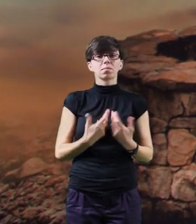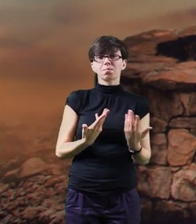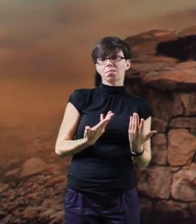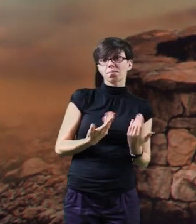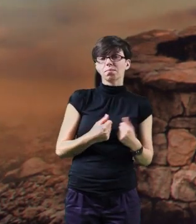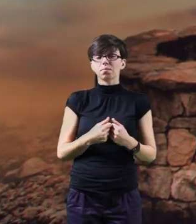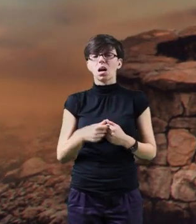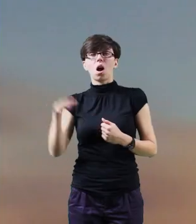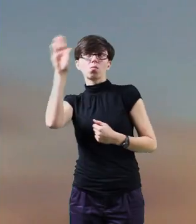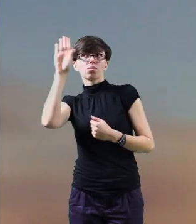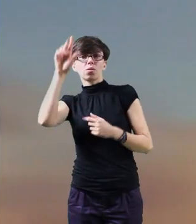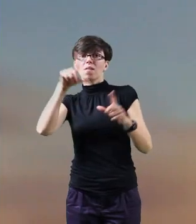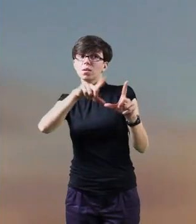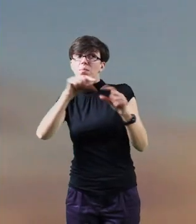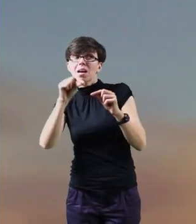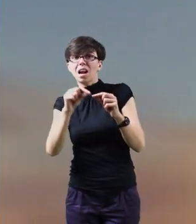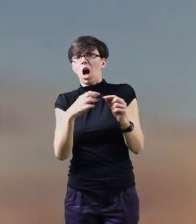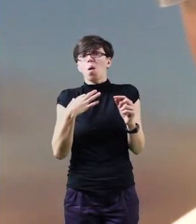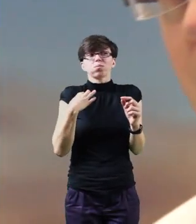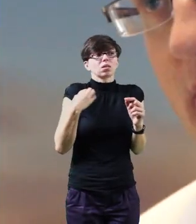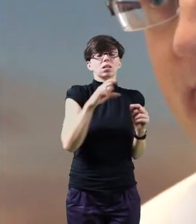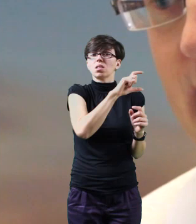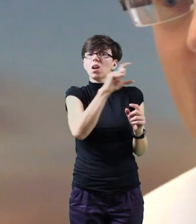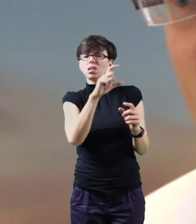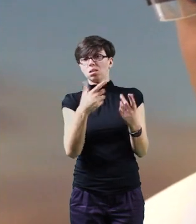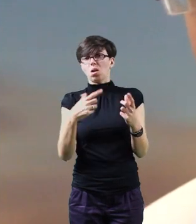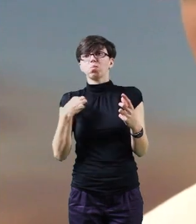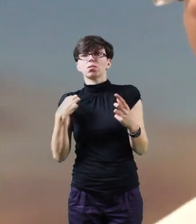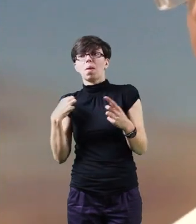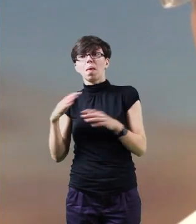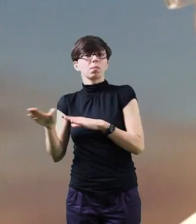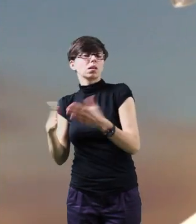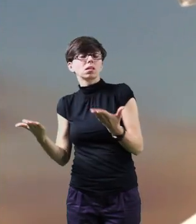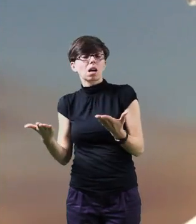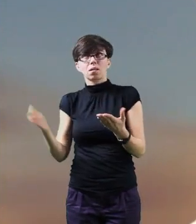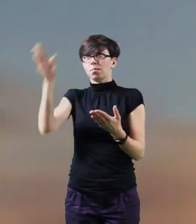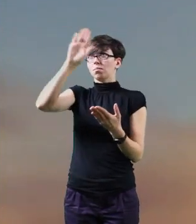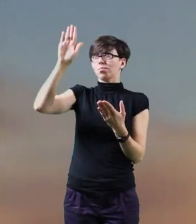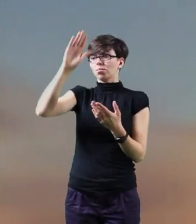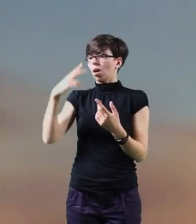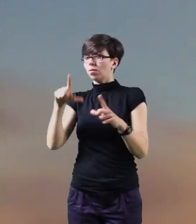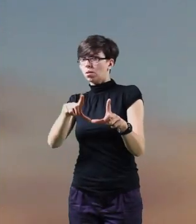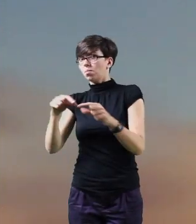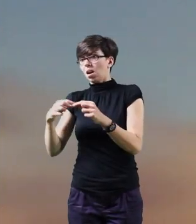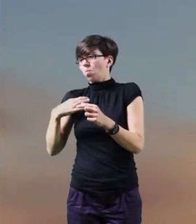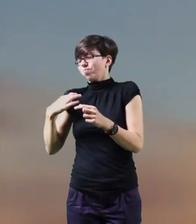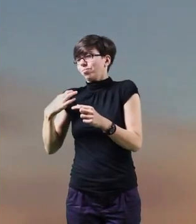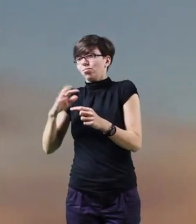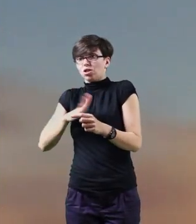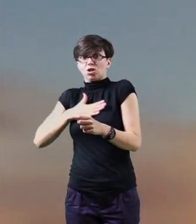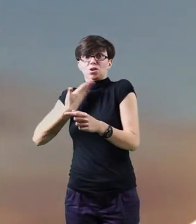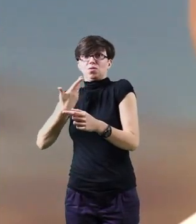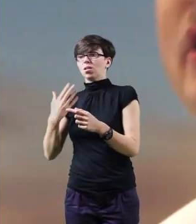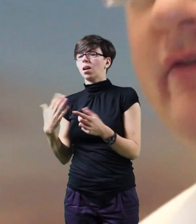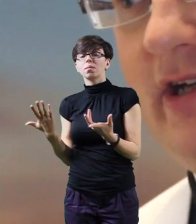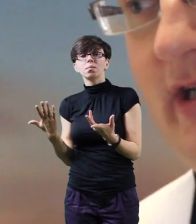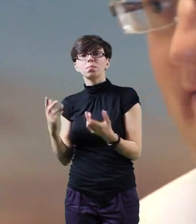i konkretny czas Bóg wybiera konkretną porę spotkania południe nawet wtedy kiedy wydaje się